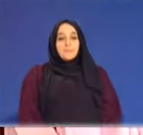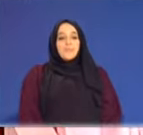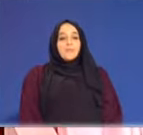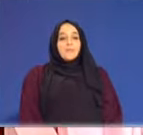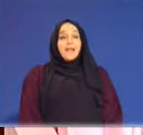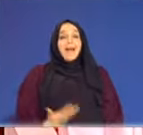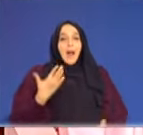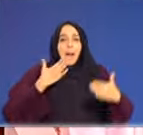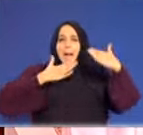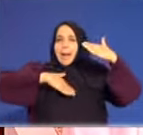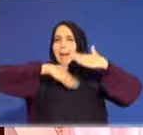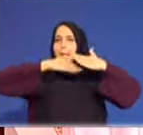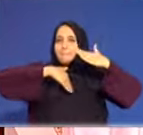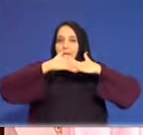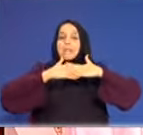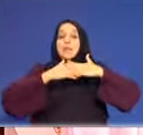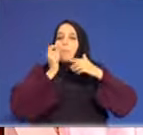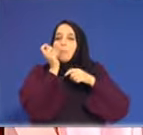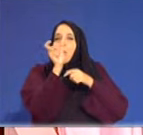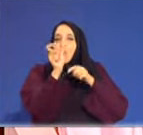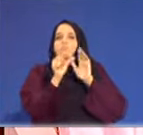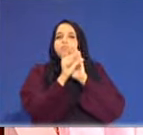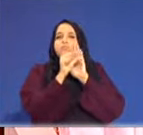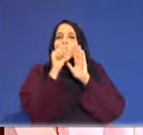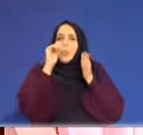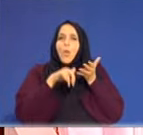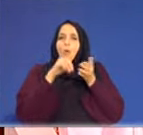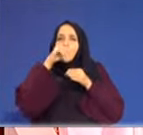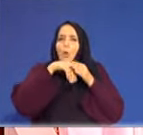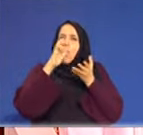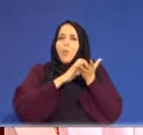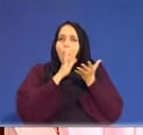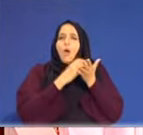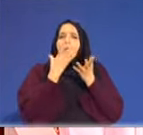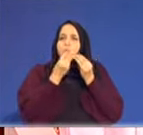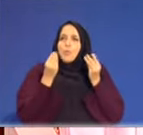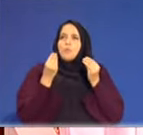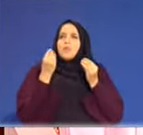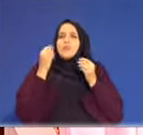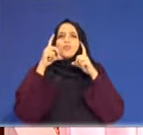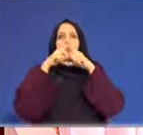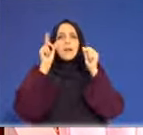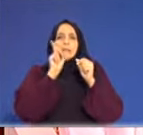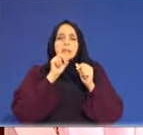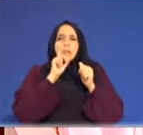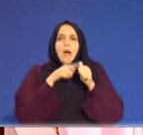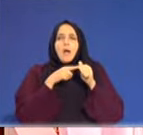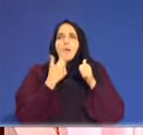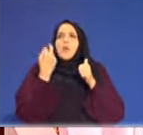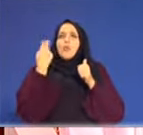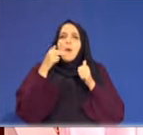كلمة الحدود وردت كثير في القرآن، وردت أيضا في سورة النساء في عدد الآيات، منها